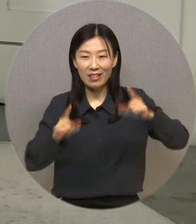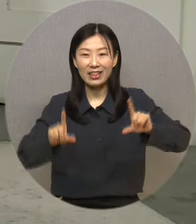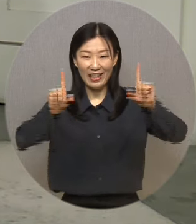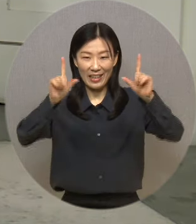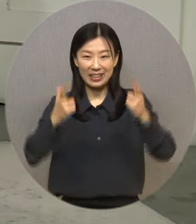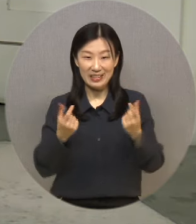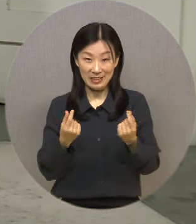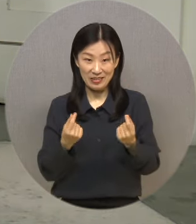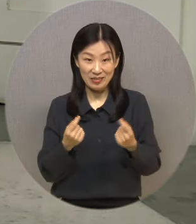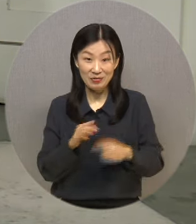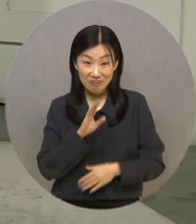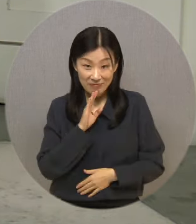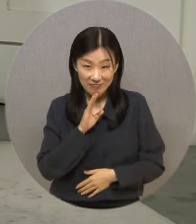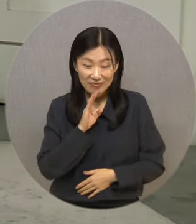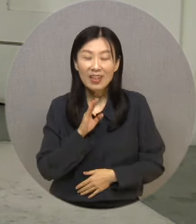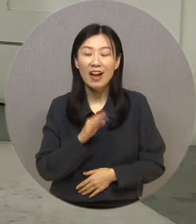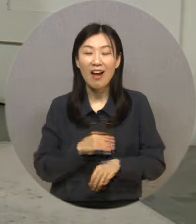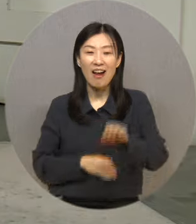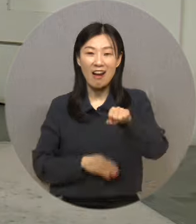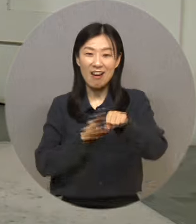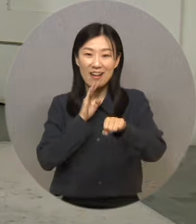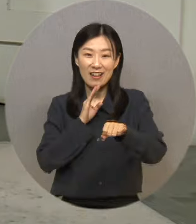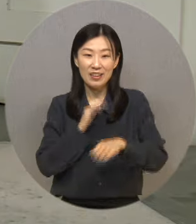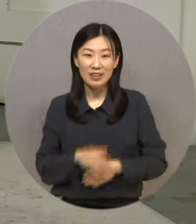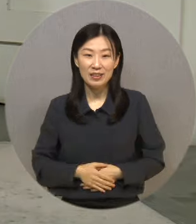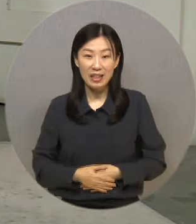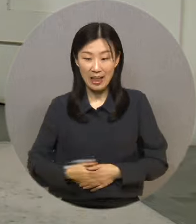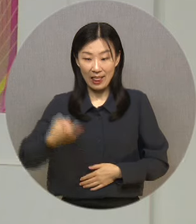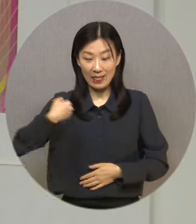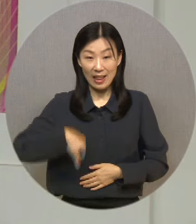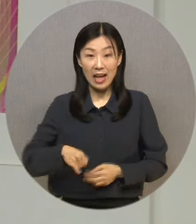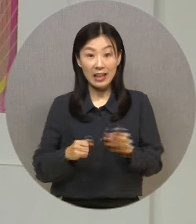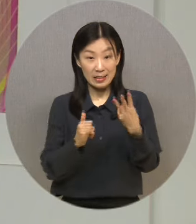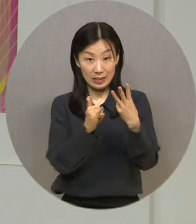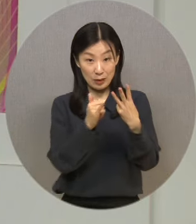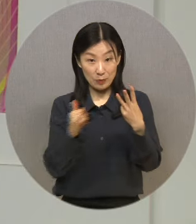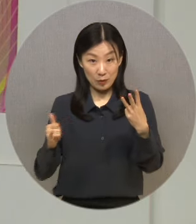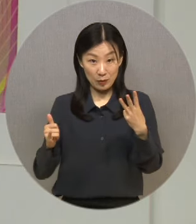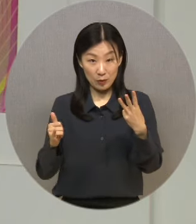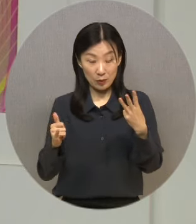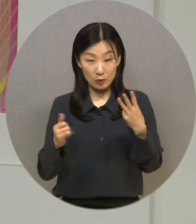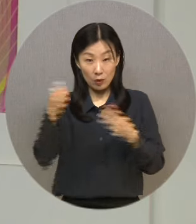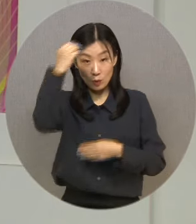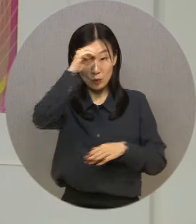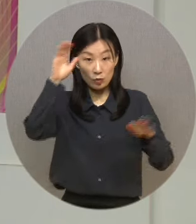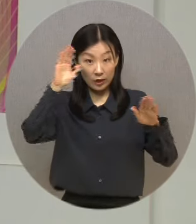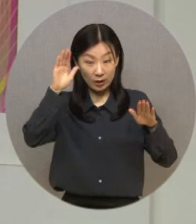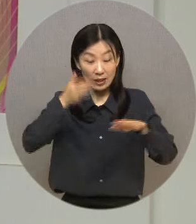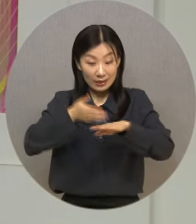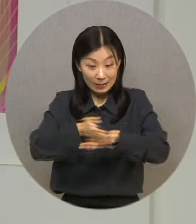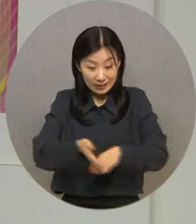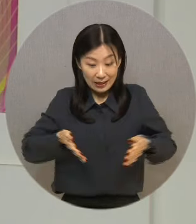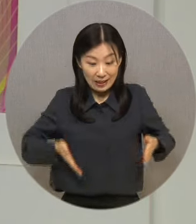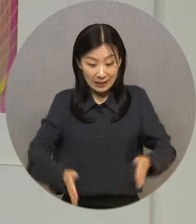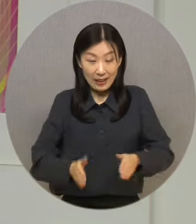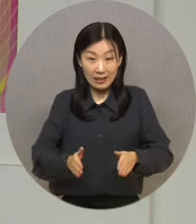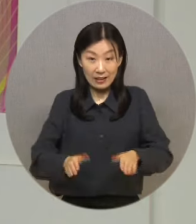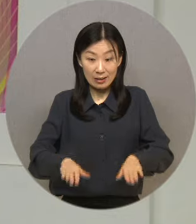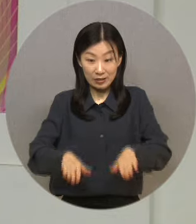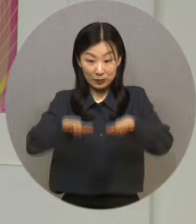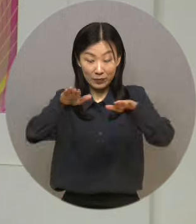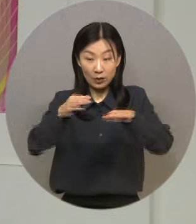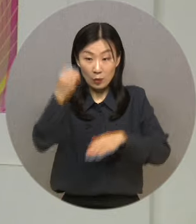아예. 그죠? 네, 네, 맞아요. 세 분의 따님과 그 고등학교 네. 늦둥이가 있다고 들었어요. 예.